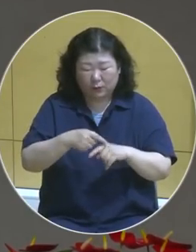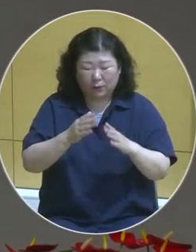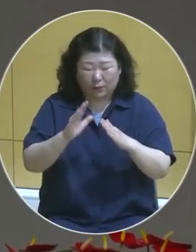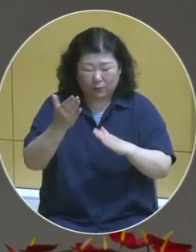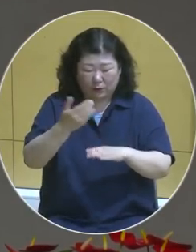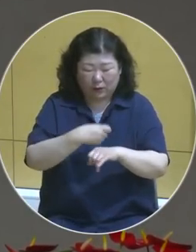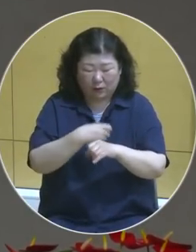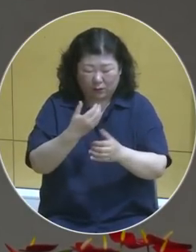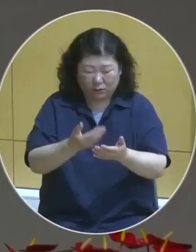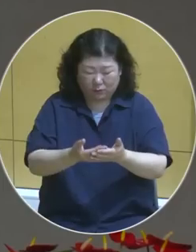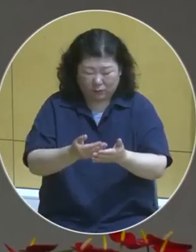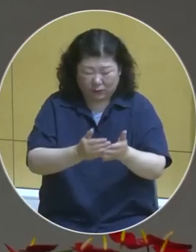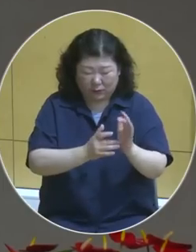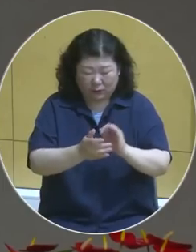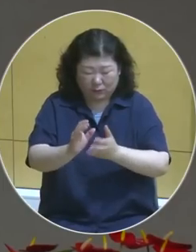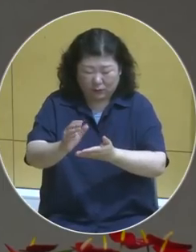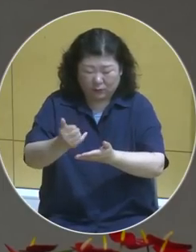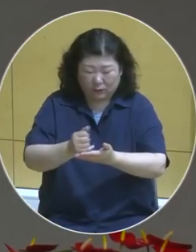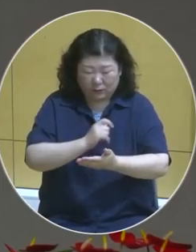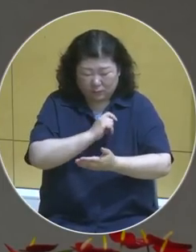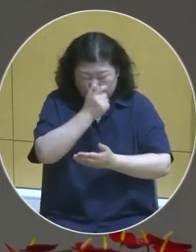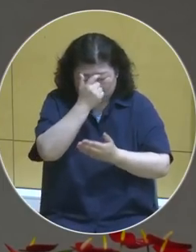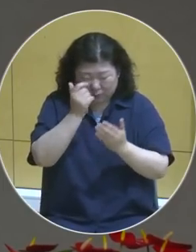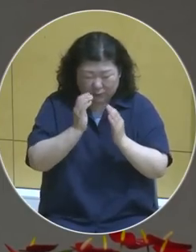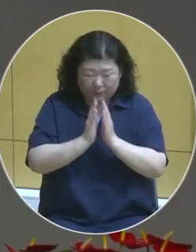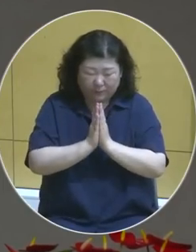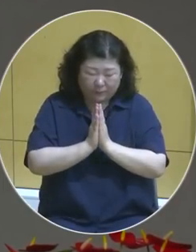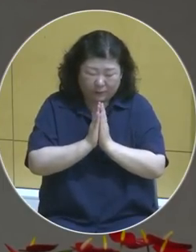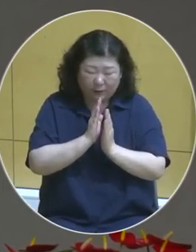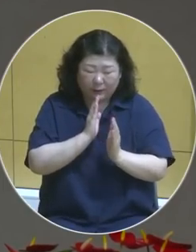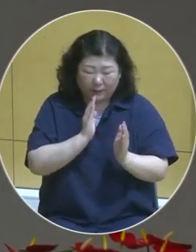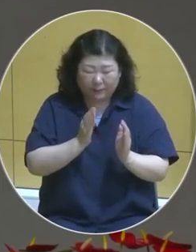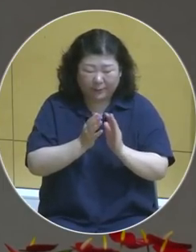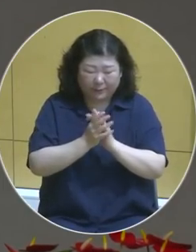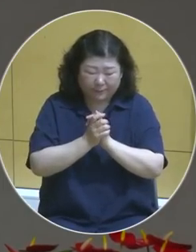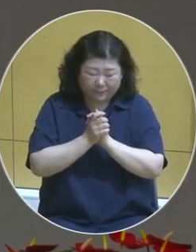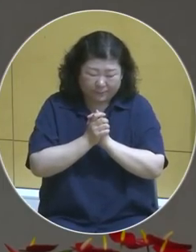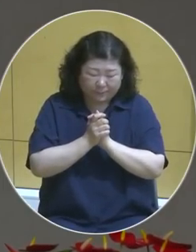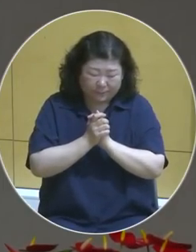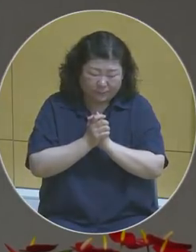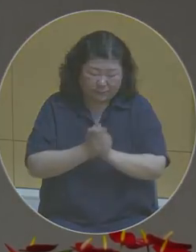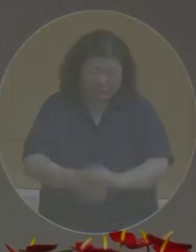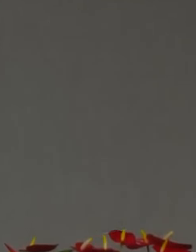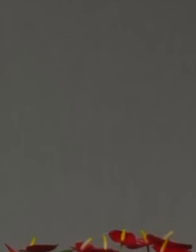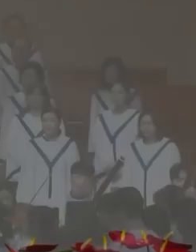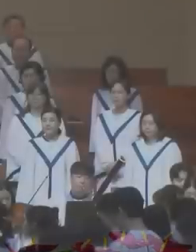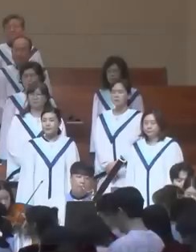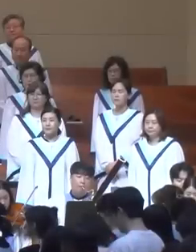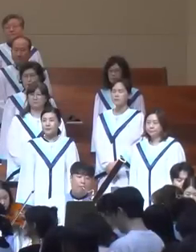주옵소서. 예수 그리스도의 이름으로 기원하옵나이다. 아멘.